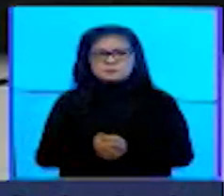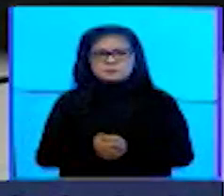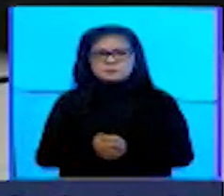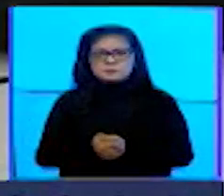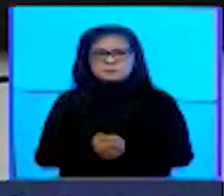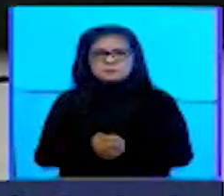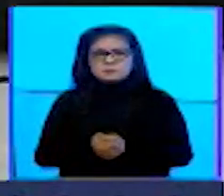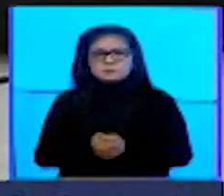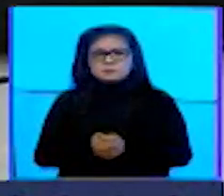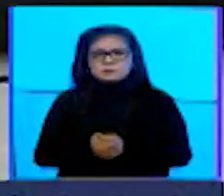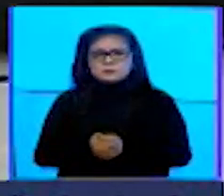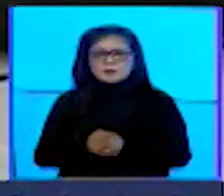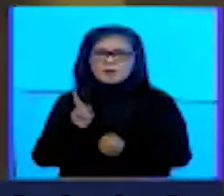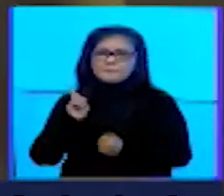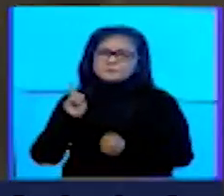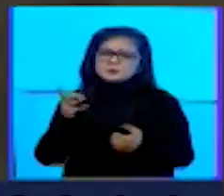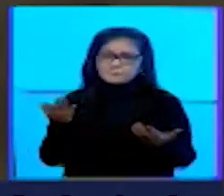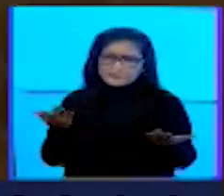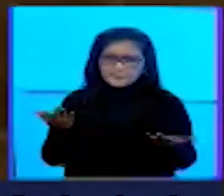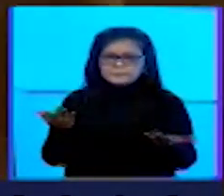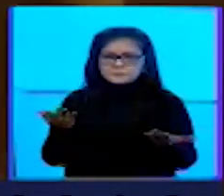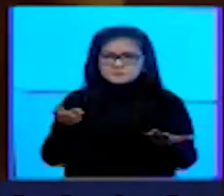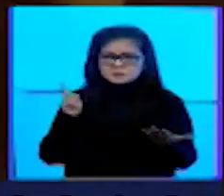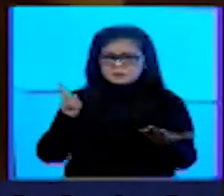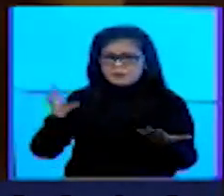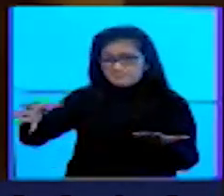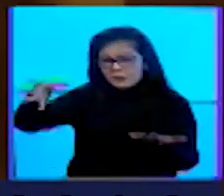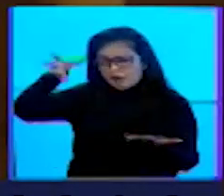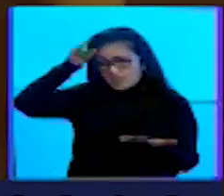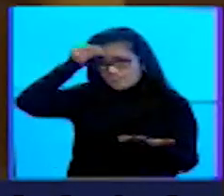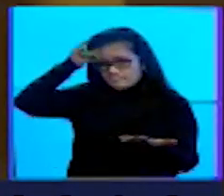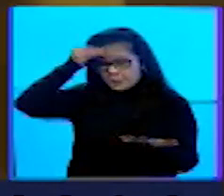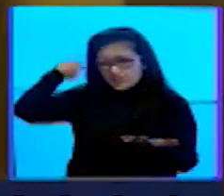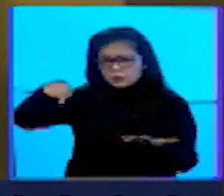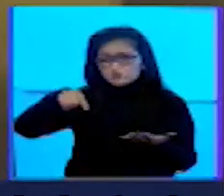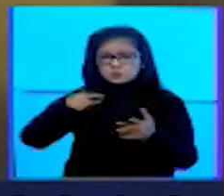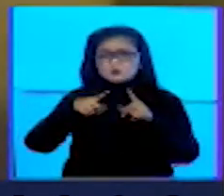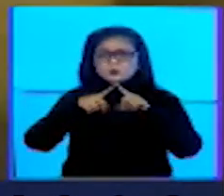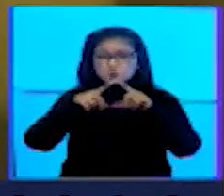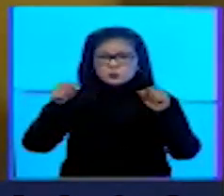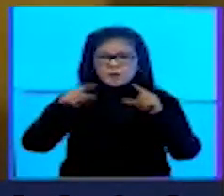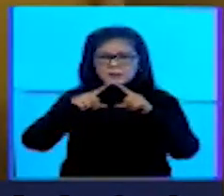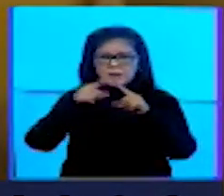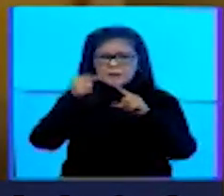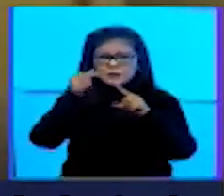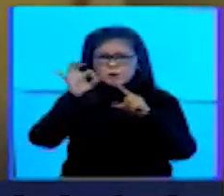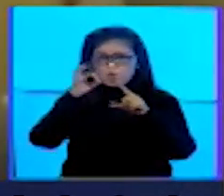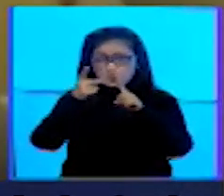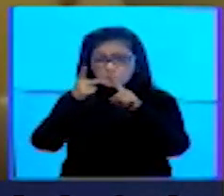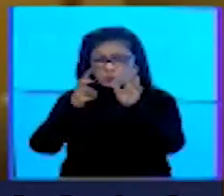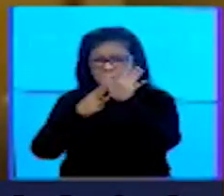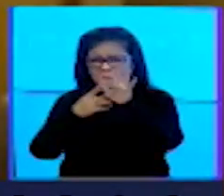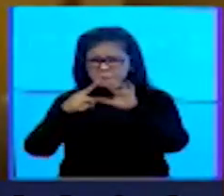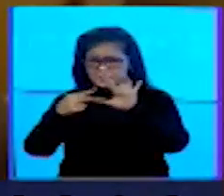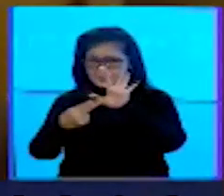Karena yang hafal Ar-Rahman, kalau anaknya anak pang saya kasih modal usaha itu 1.500.000 kalau